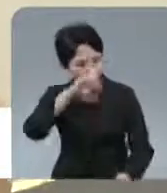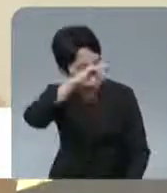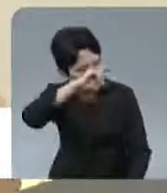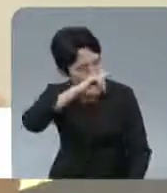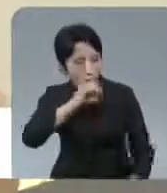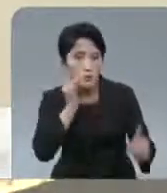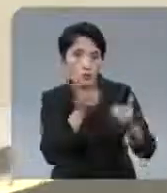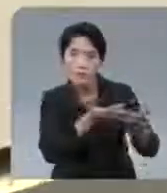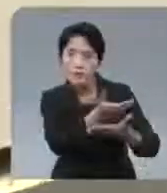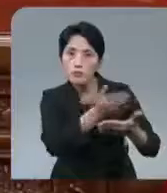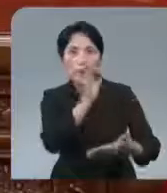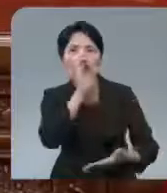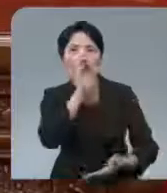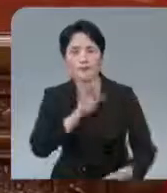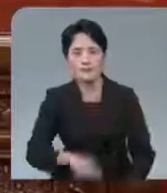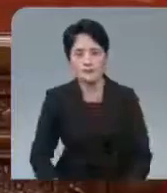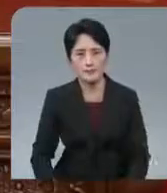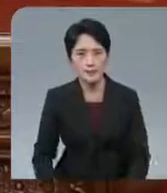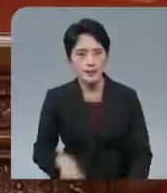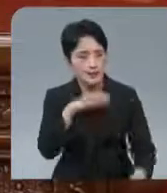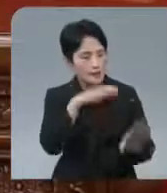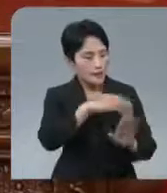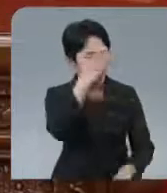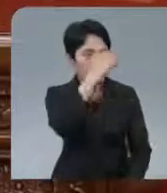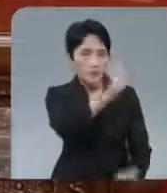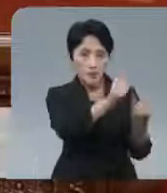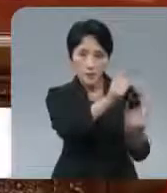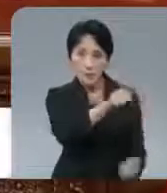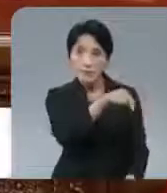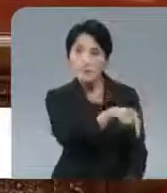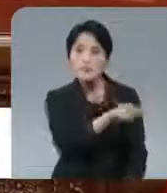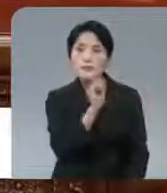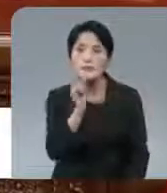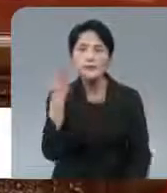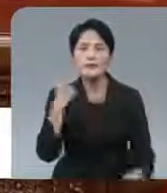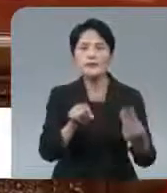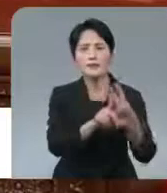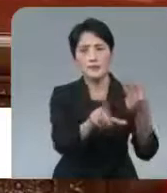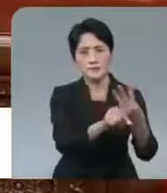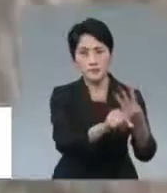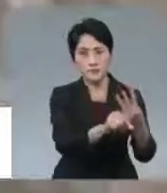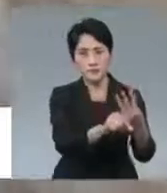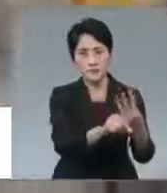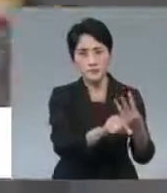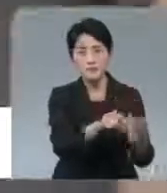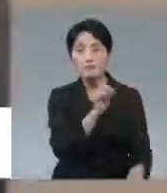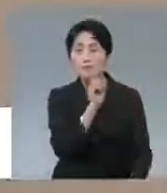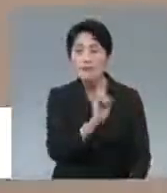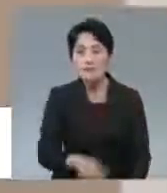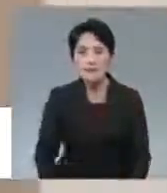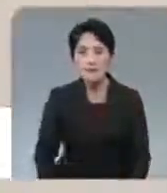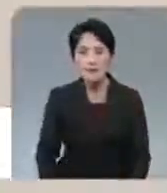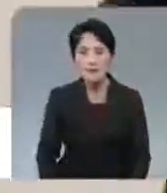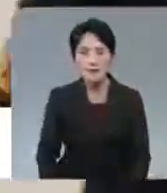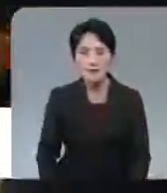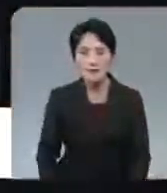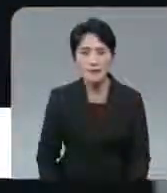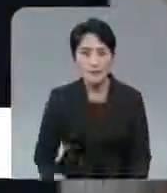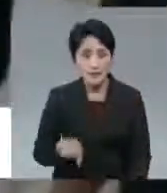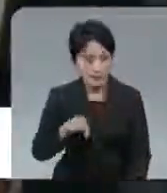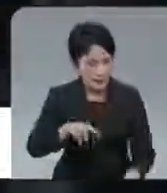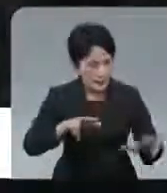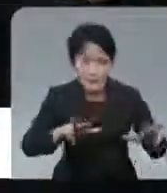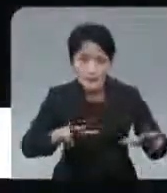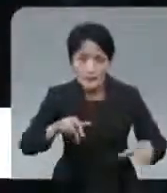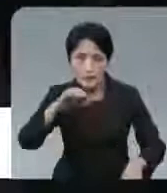遺憾の意を示しました北韓が2日連続で発表した談話には北韓の対抗措置に関する